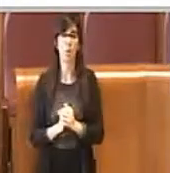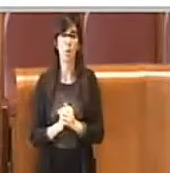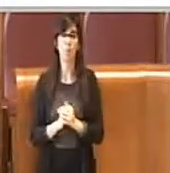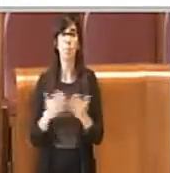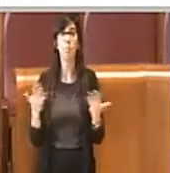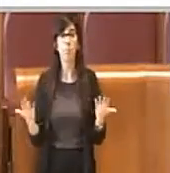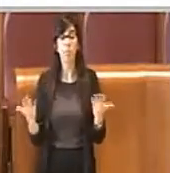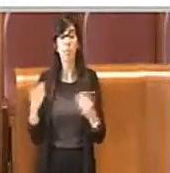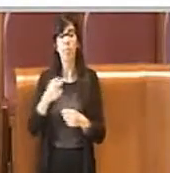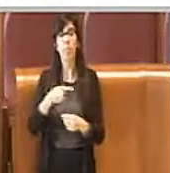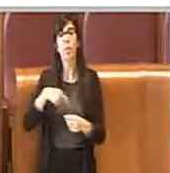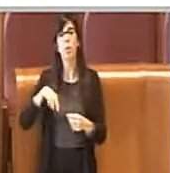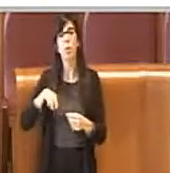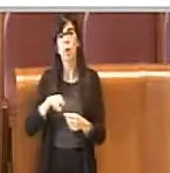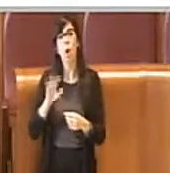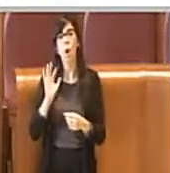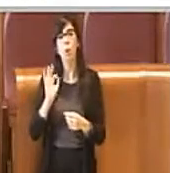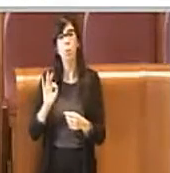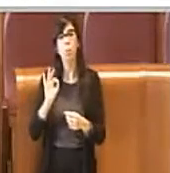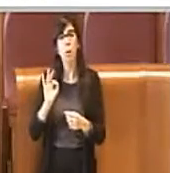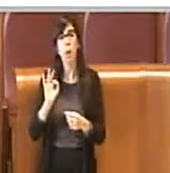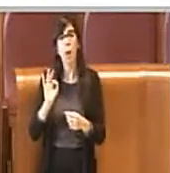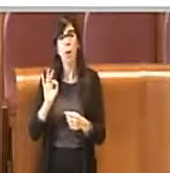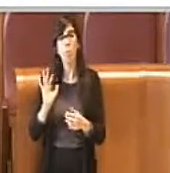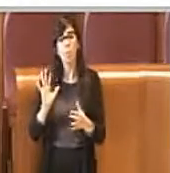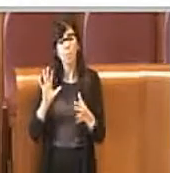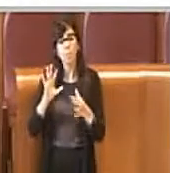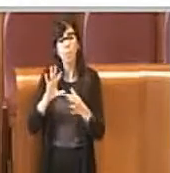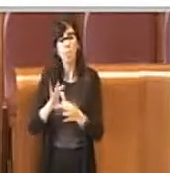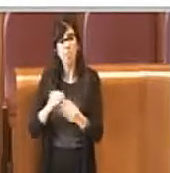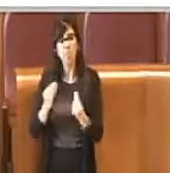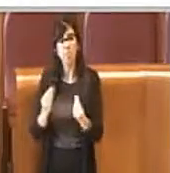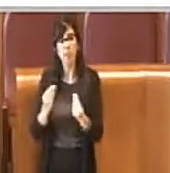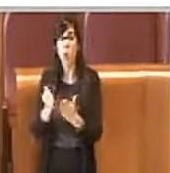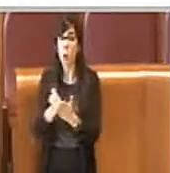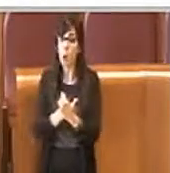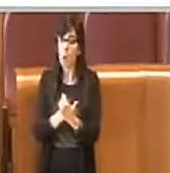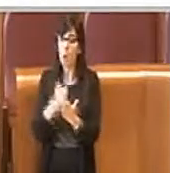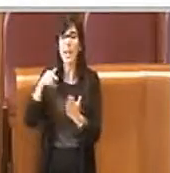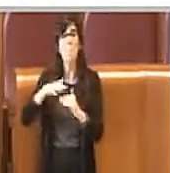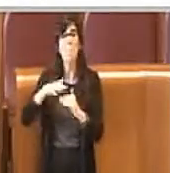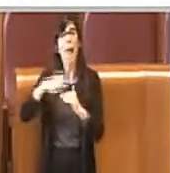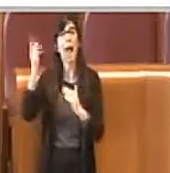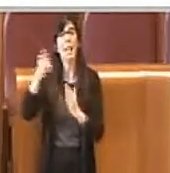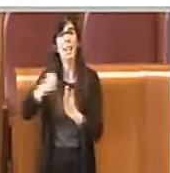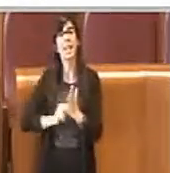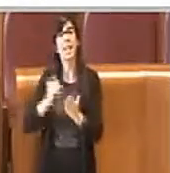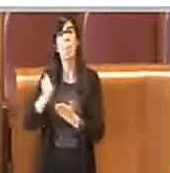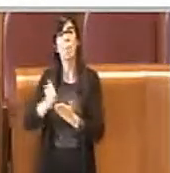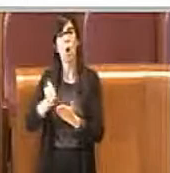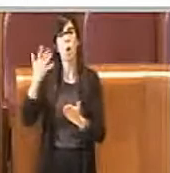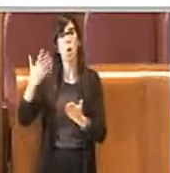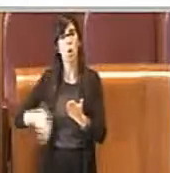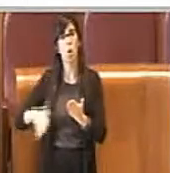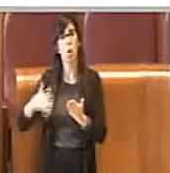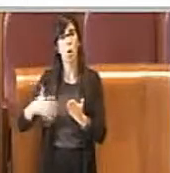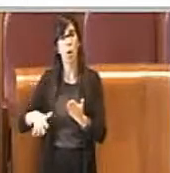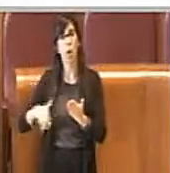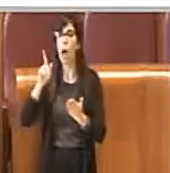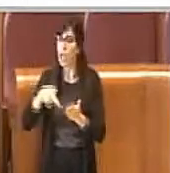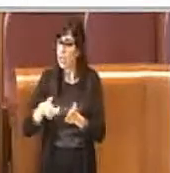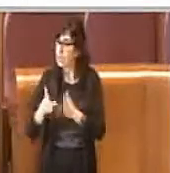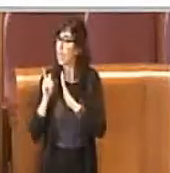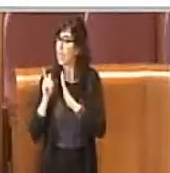stiamo parlando dei documenti che abbiamo protocollato questa mattina. Stiamo parlando dei documenti protocollati una